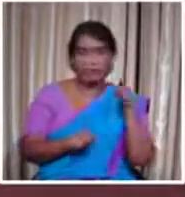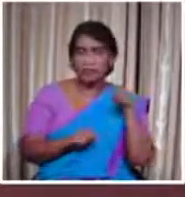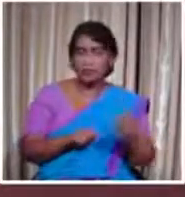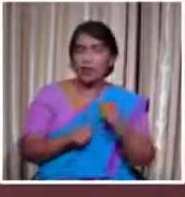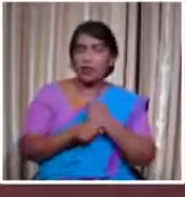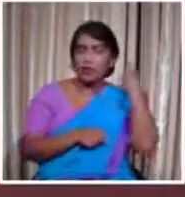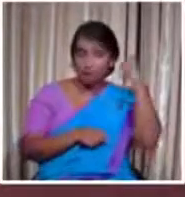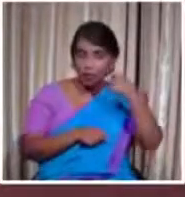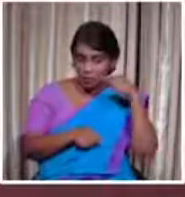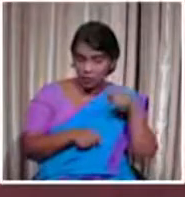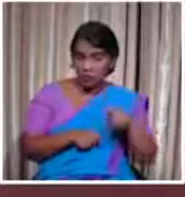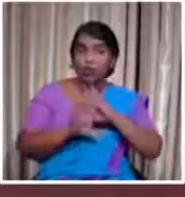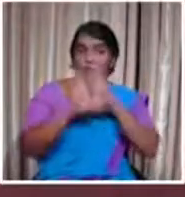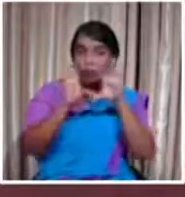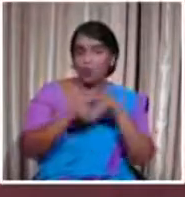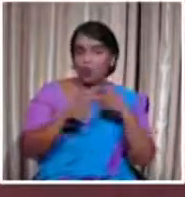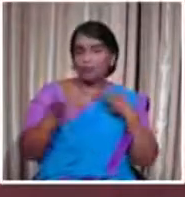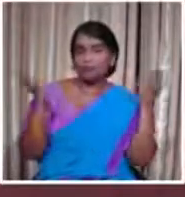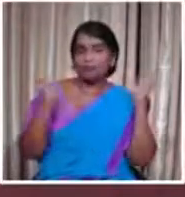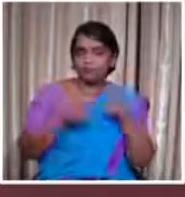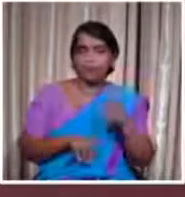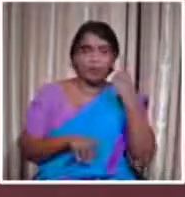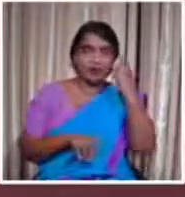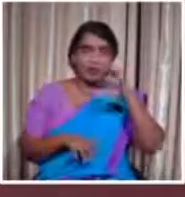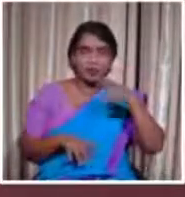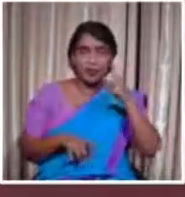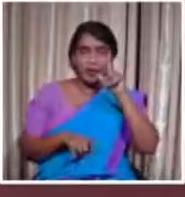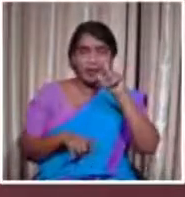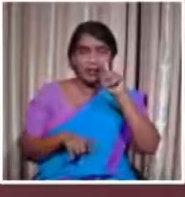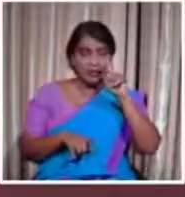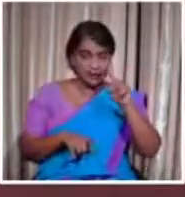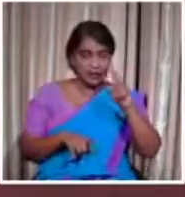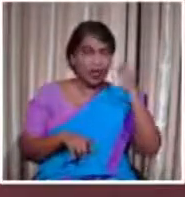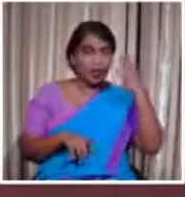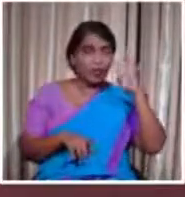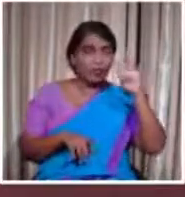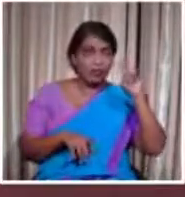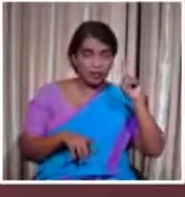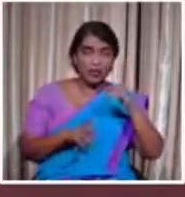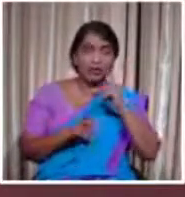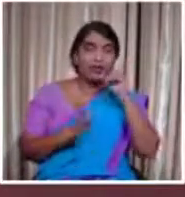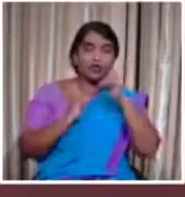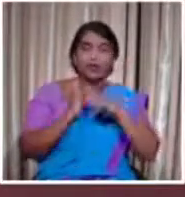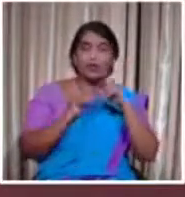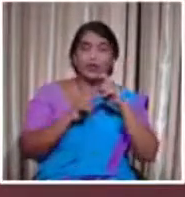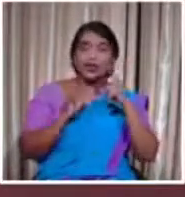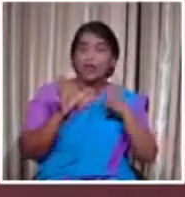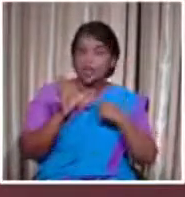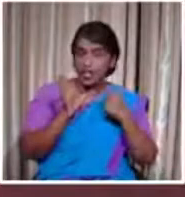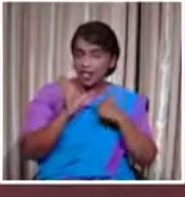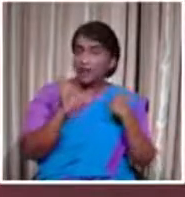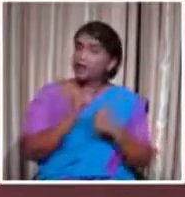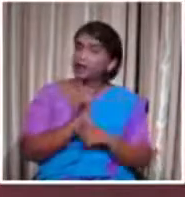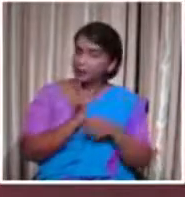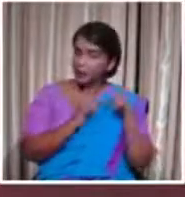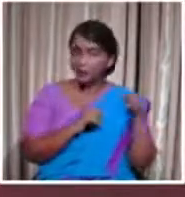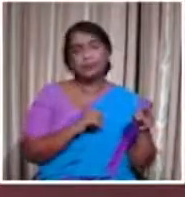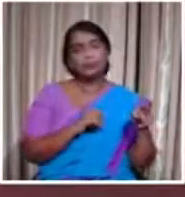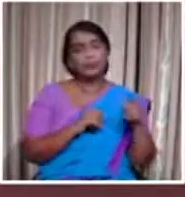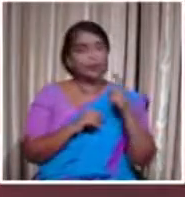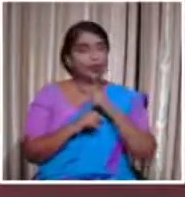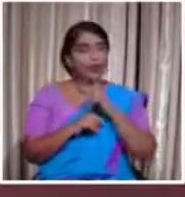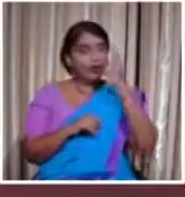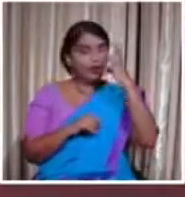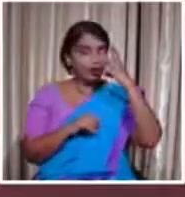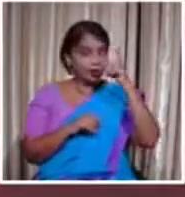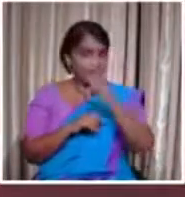ගෝල්ෆේස් පිටියේ පොදු දේපලක් 1971 අංක 41 දරන නාගරික සංවර්ධන අධිකාරී පනතේ යටතේ 3